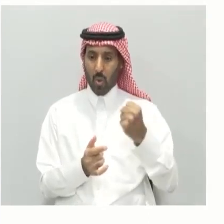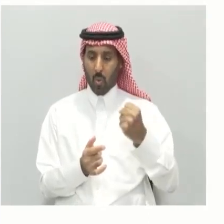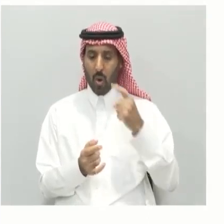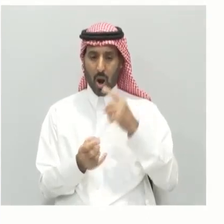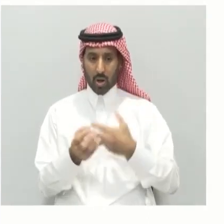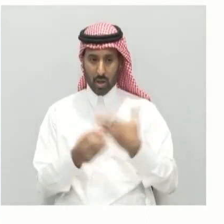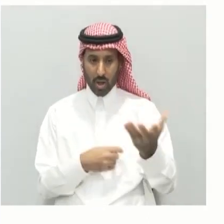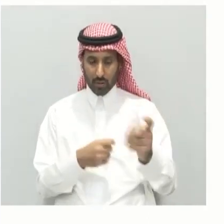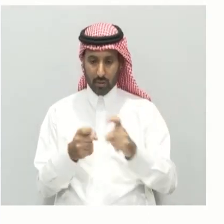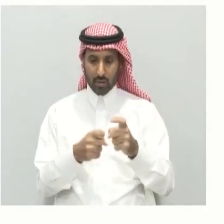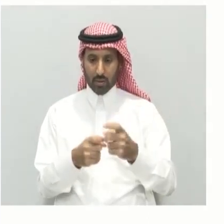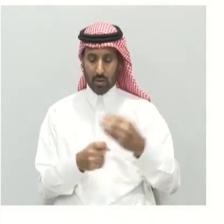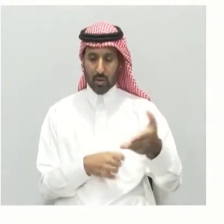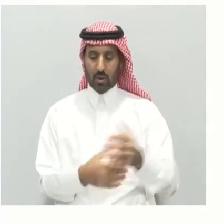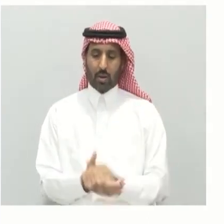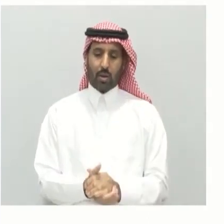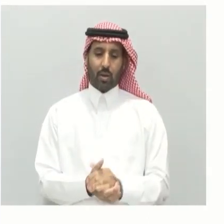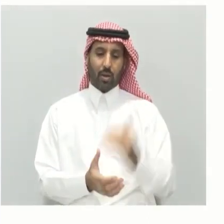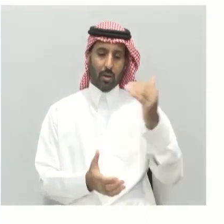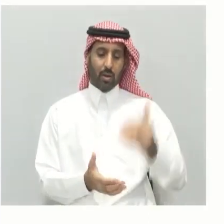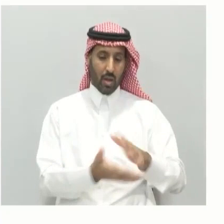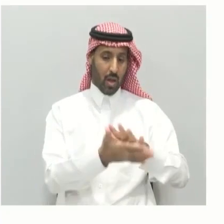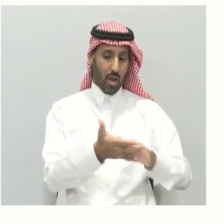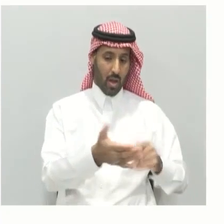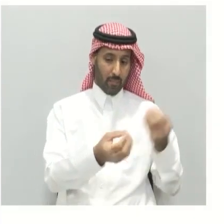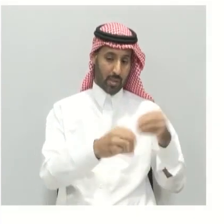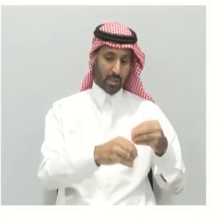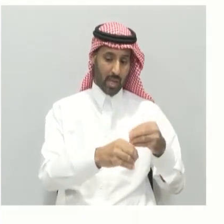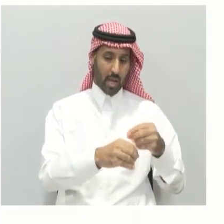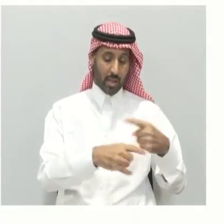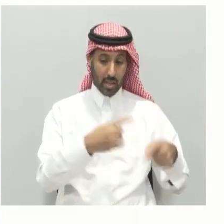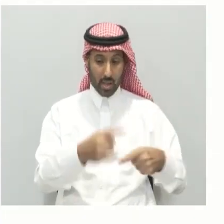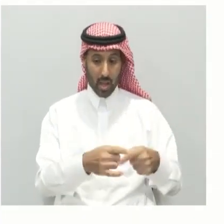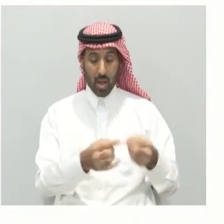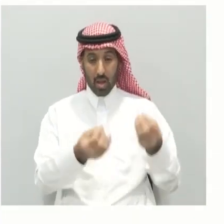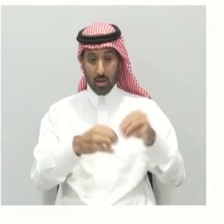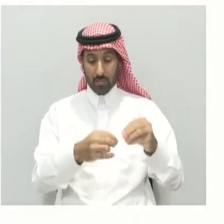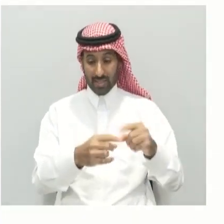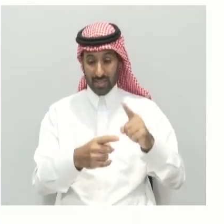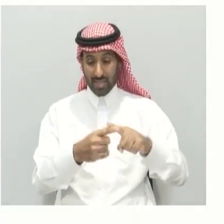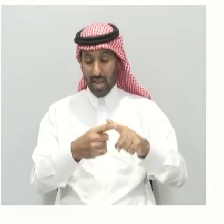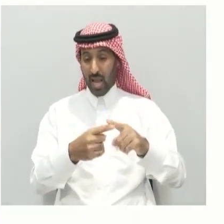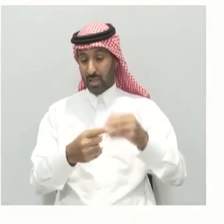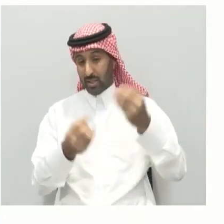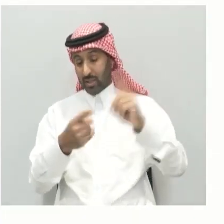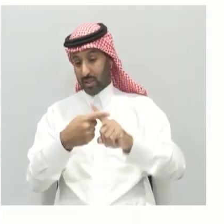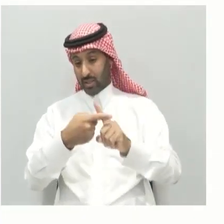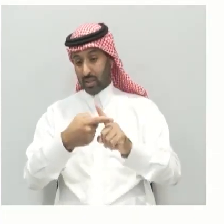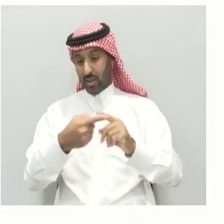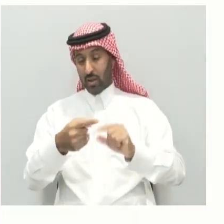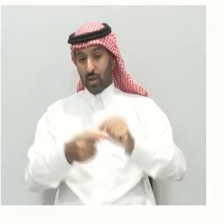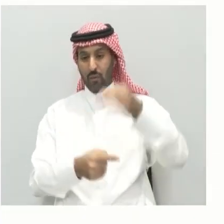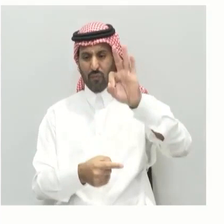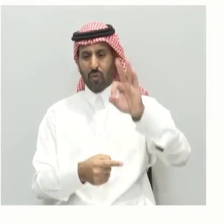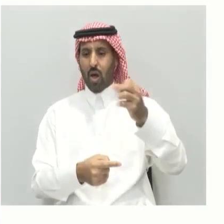عامل مؤكسد في هذا الجدول لانه هنا بازدياد وهنا بازدياد معناته انهم يلتقوا في هذه المنطقه معناته ان